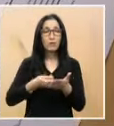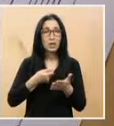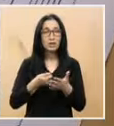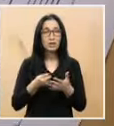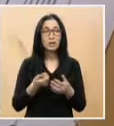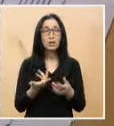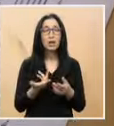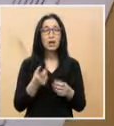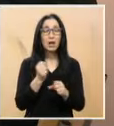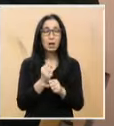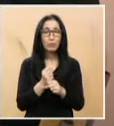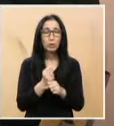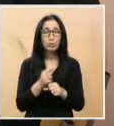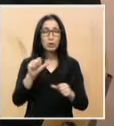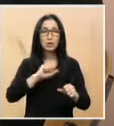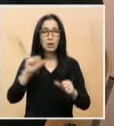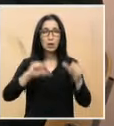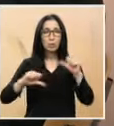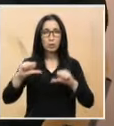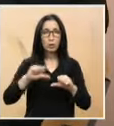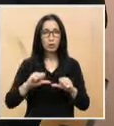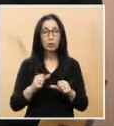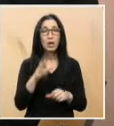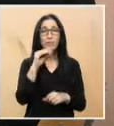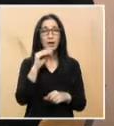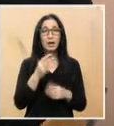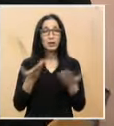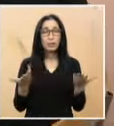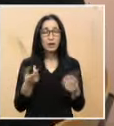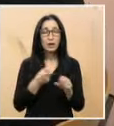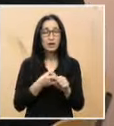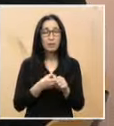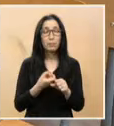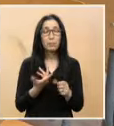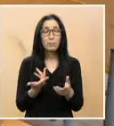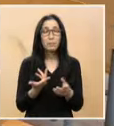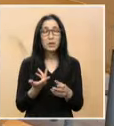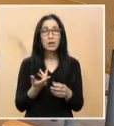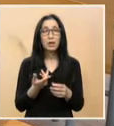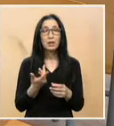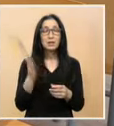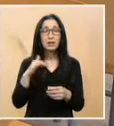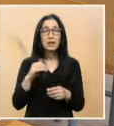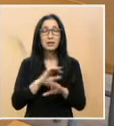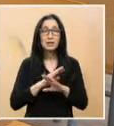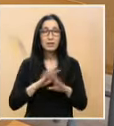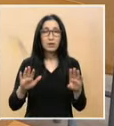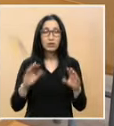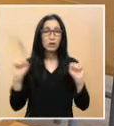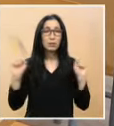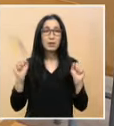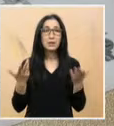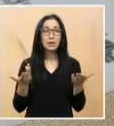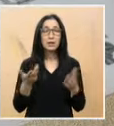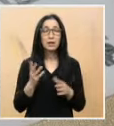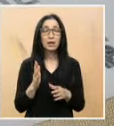финансиране и за обзавеждане на работилница и лаборатории по топлотехника. Да кажем и къде се реализират вашите възпитаници след завършването на